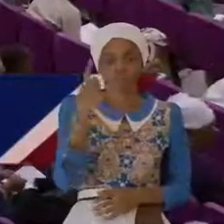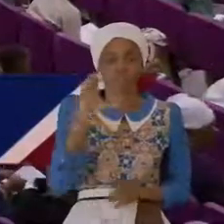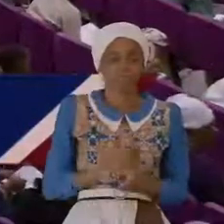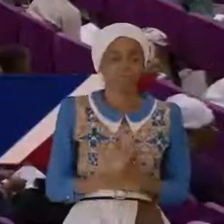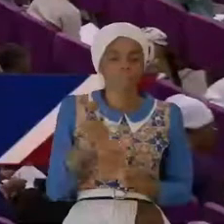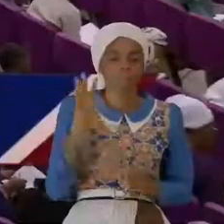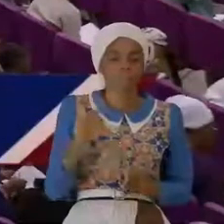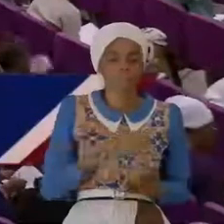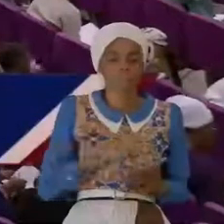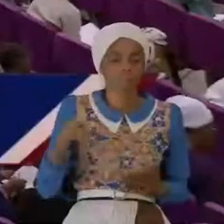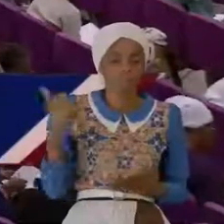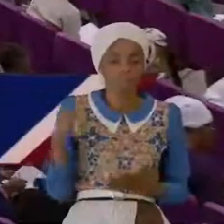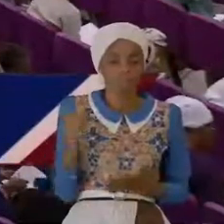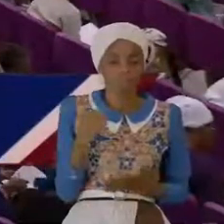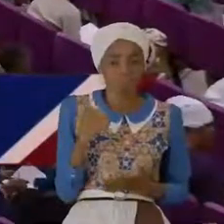enseignants de corruption.